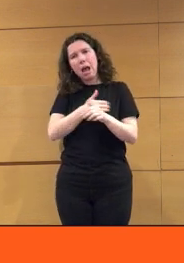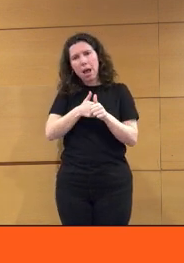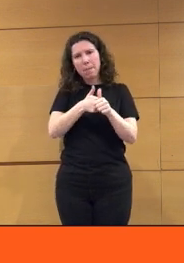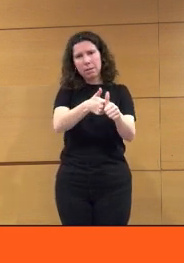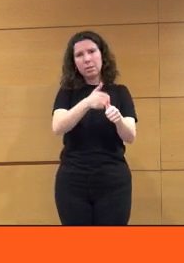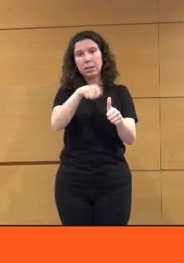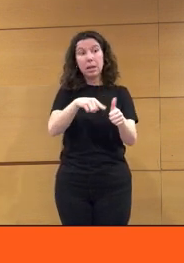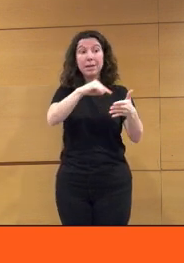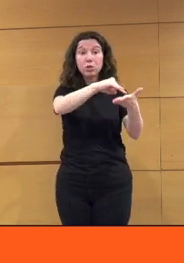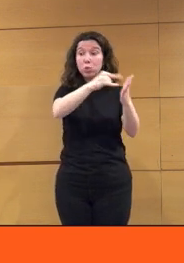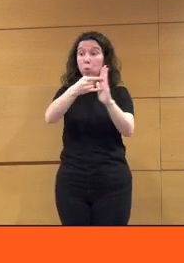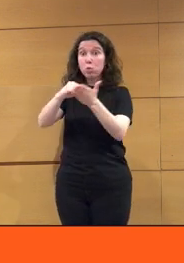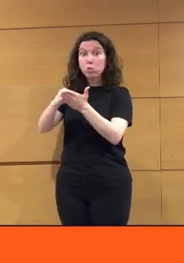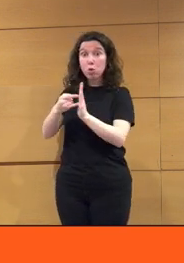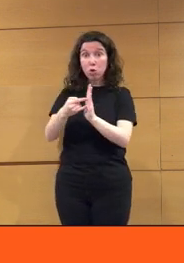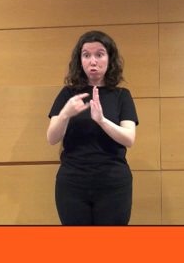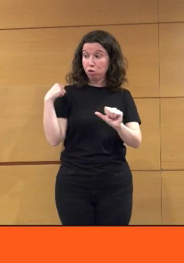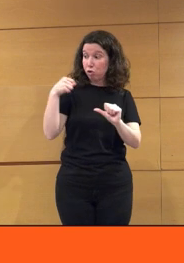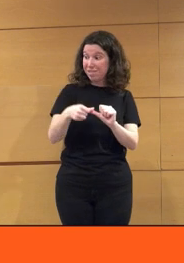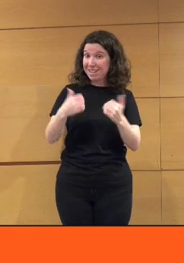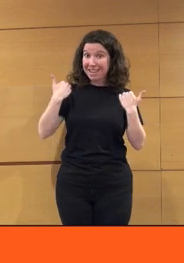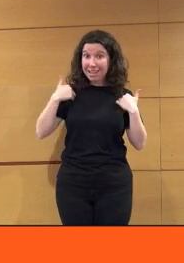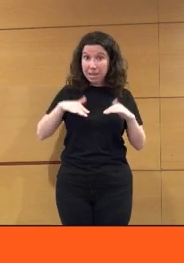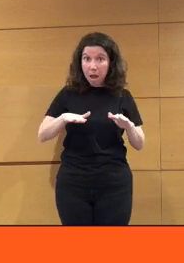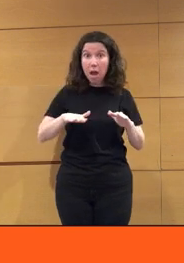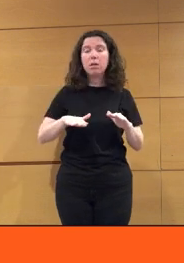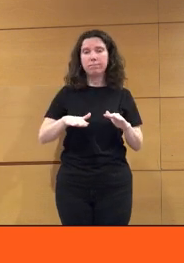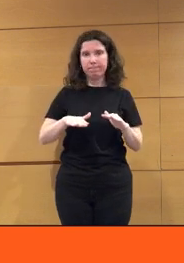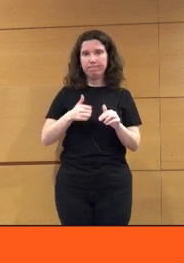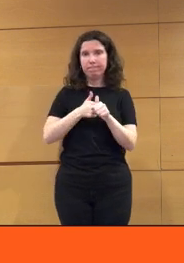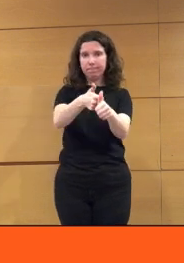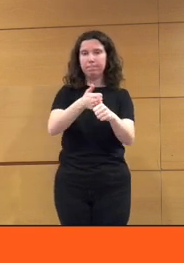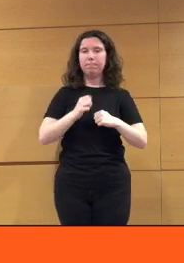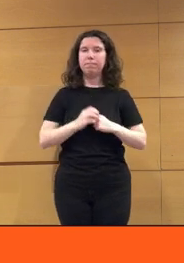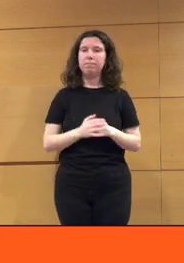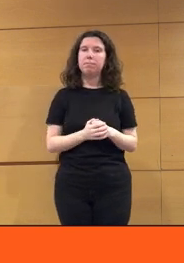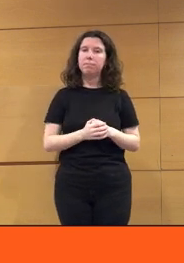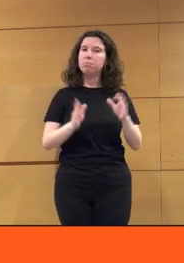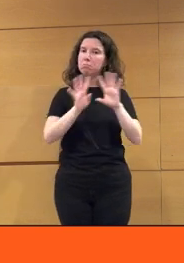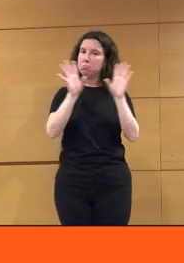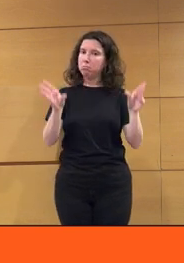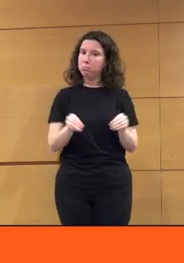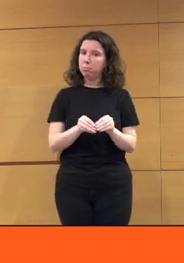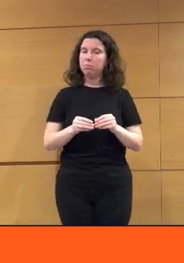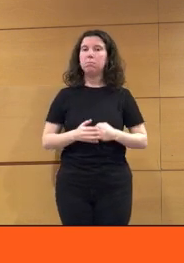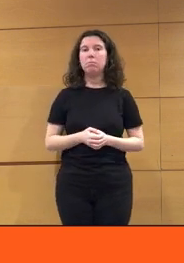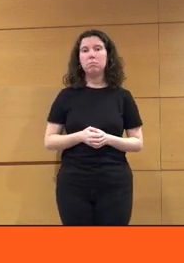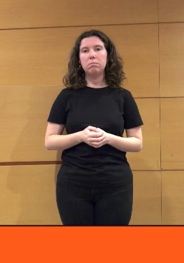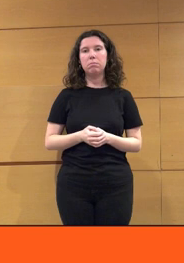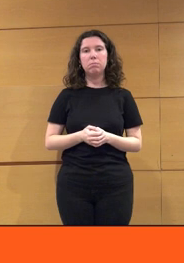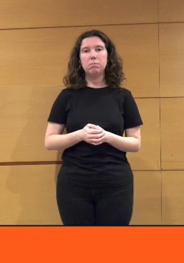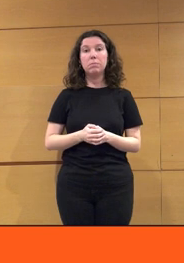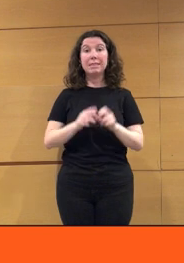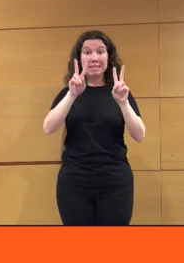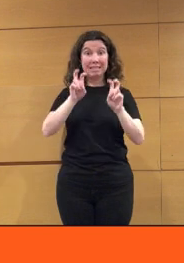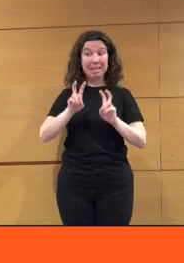de les solucions ja creades respecte a l'accessibilitat. En definitiva, tot són línies de